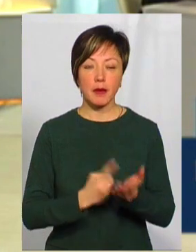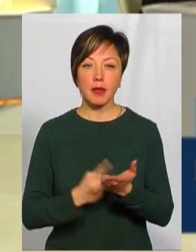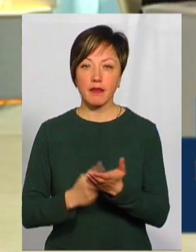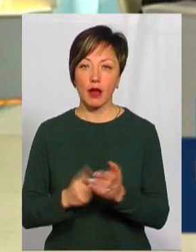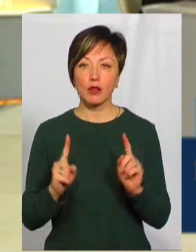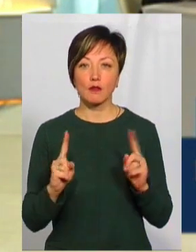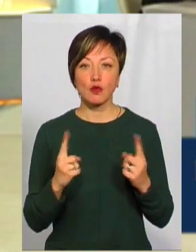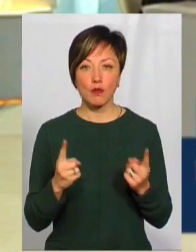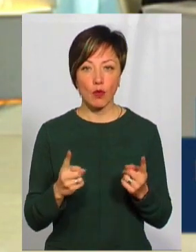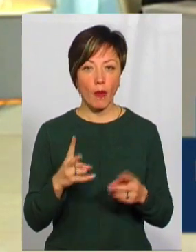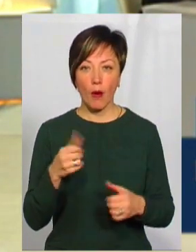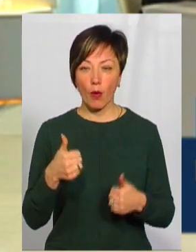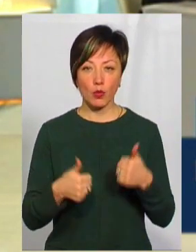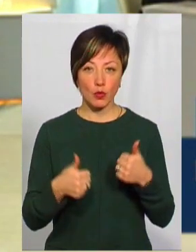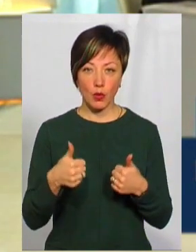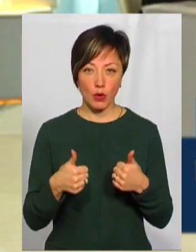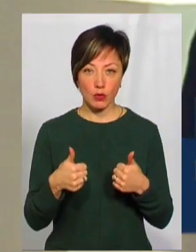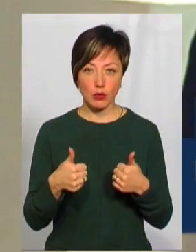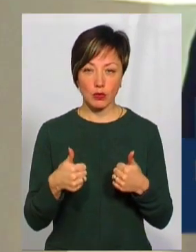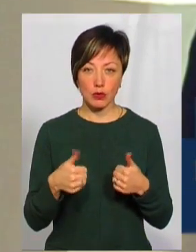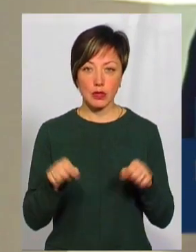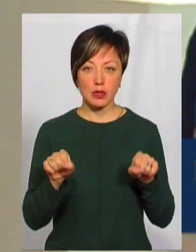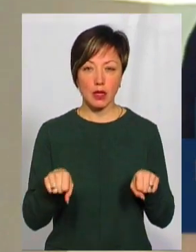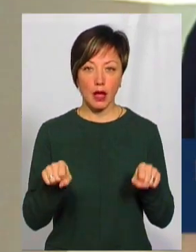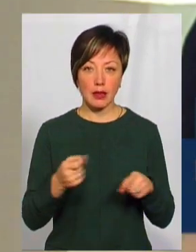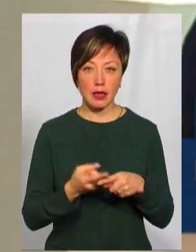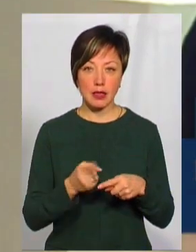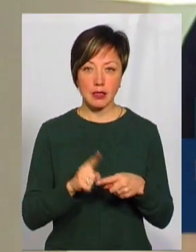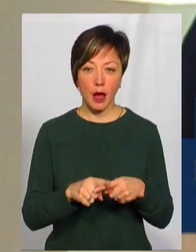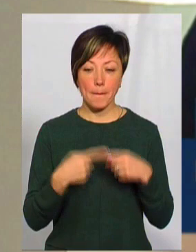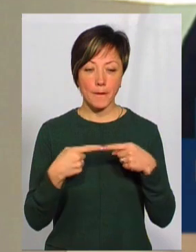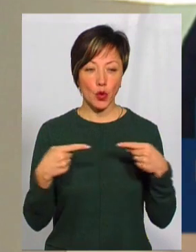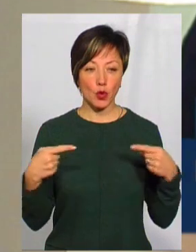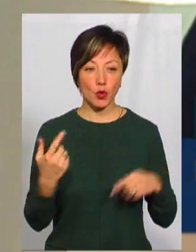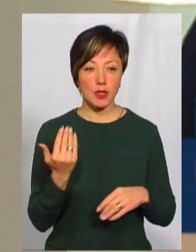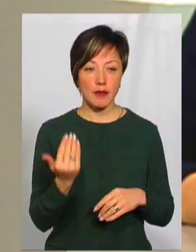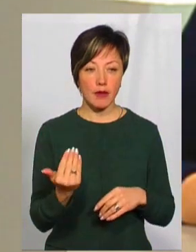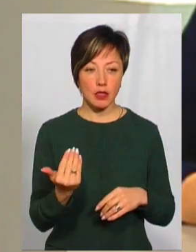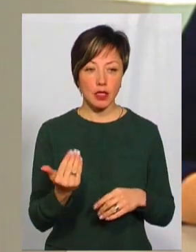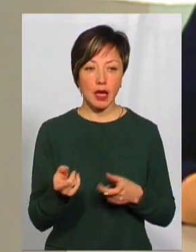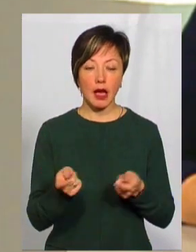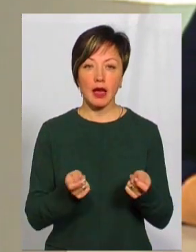те, чому неконкурентно здатна ця продукція ваша.